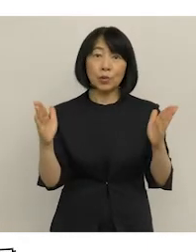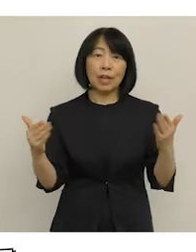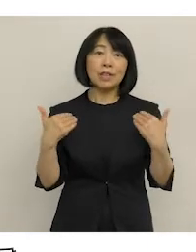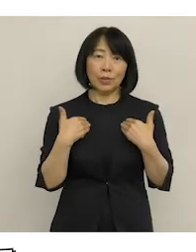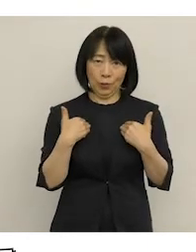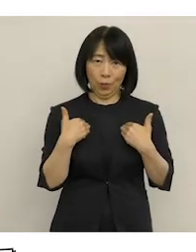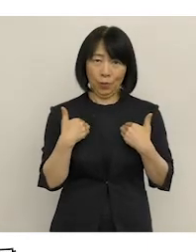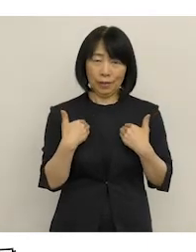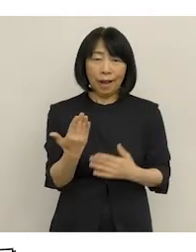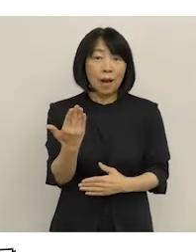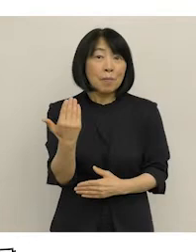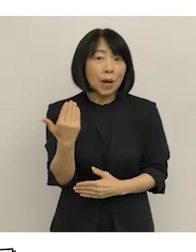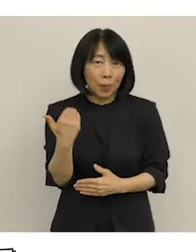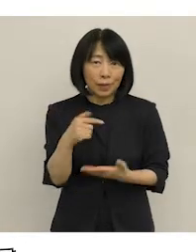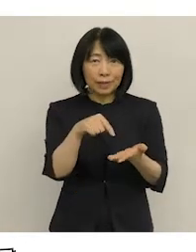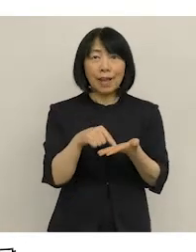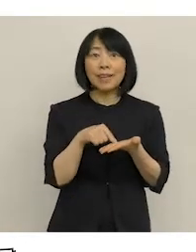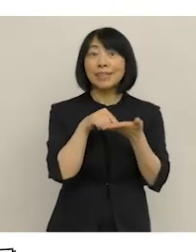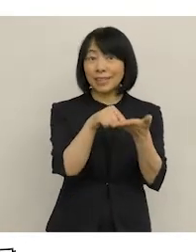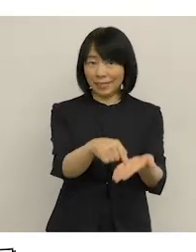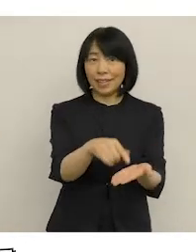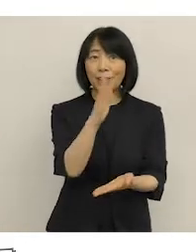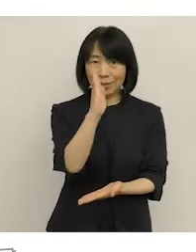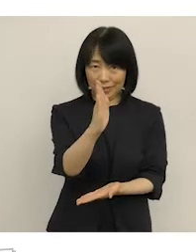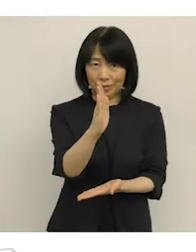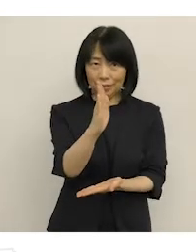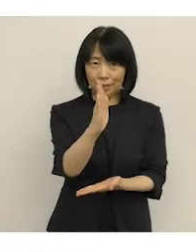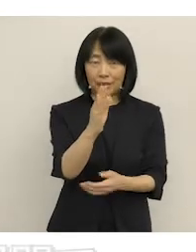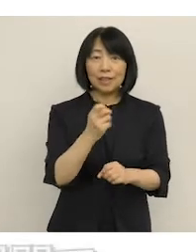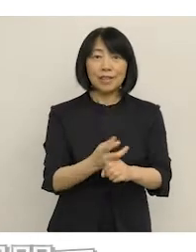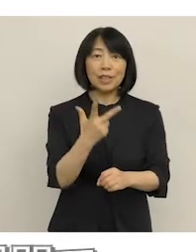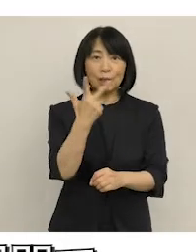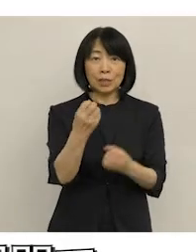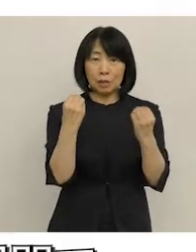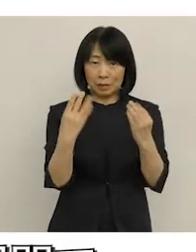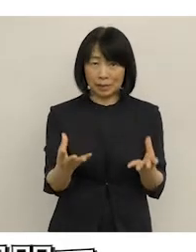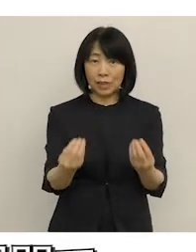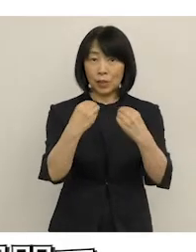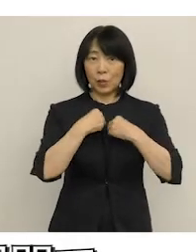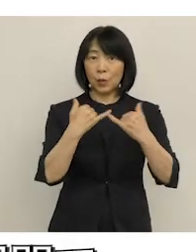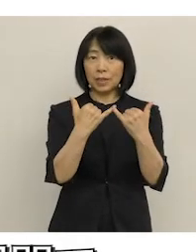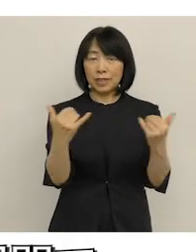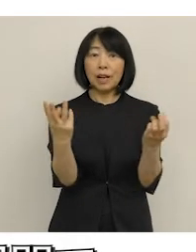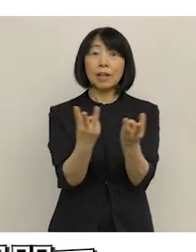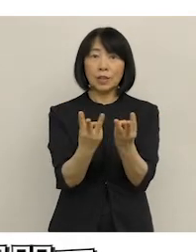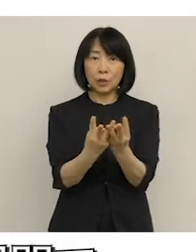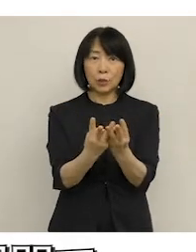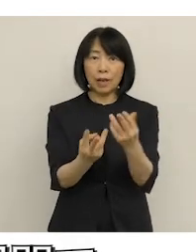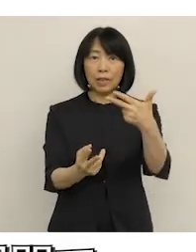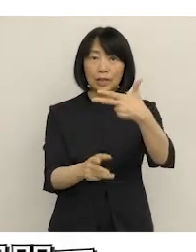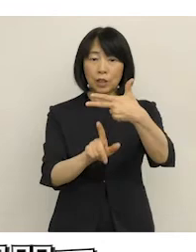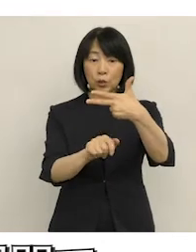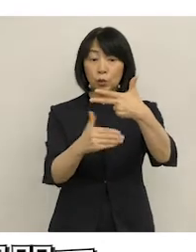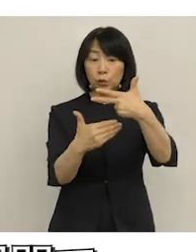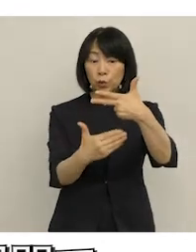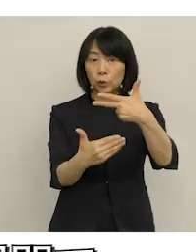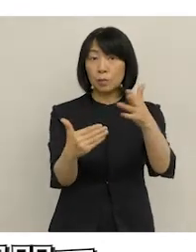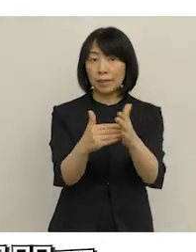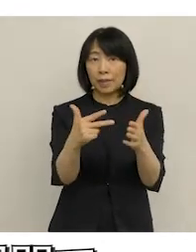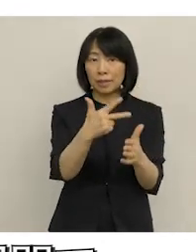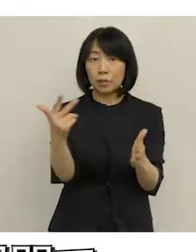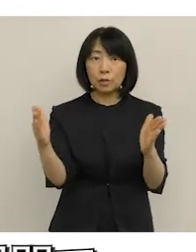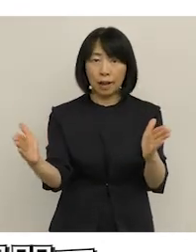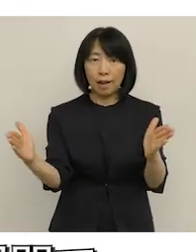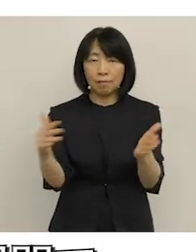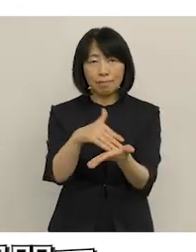間程度かかりますので、余裕を持って申請してください。本市の新規陽性者は7月19日まで